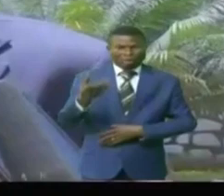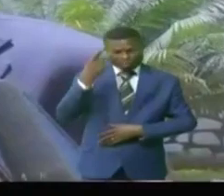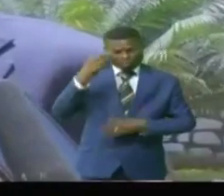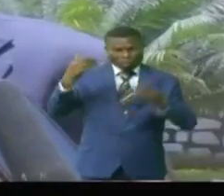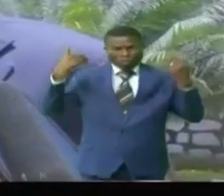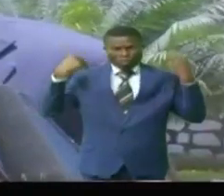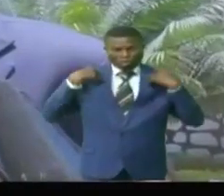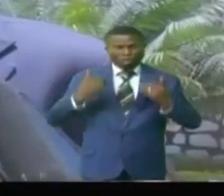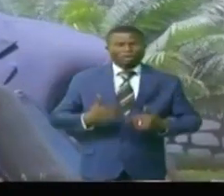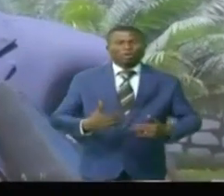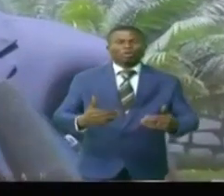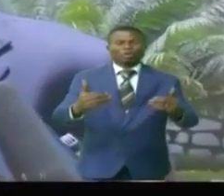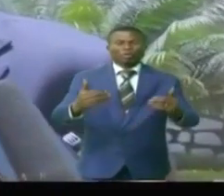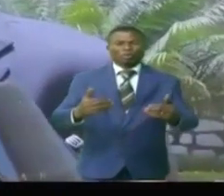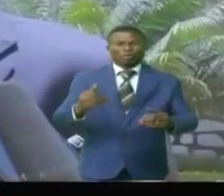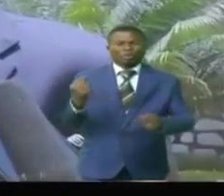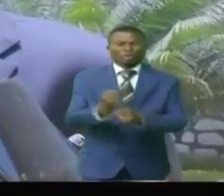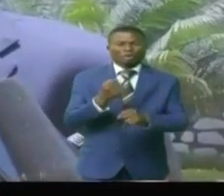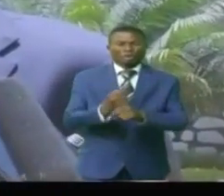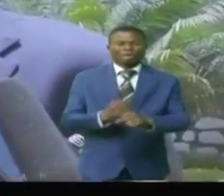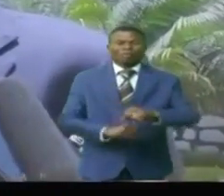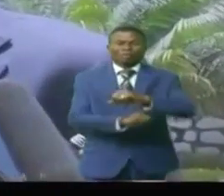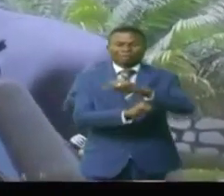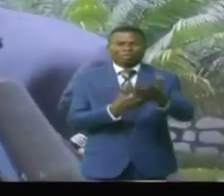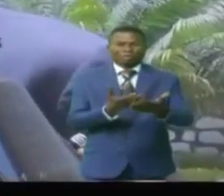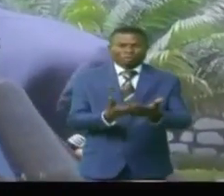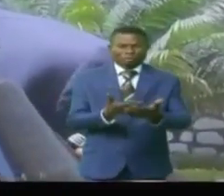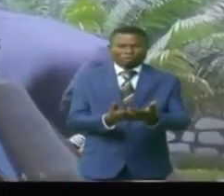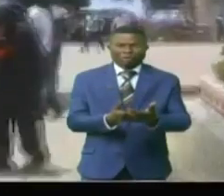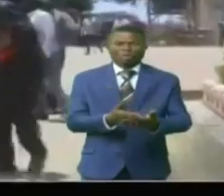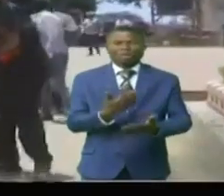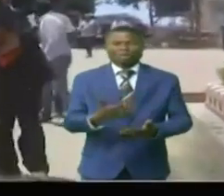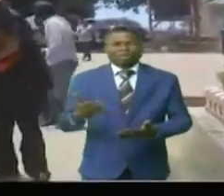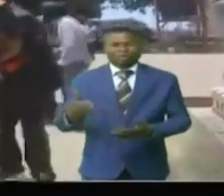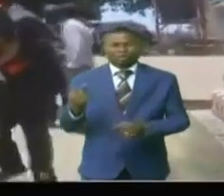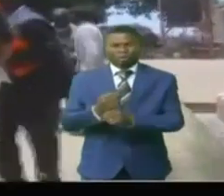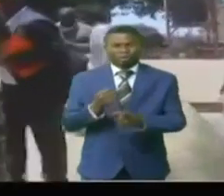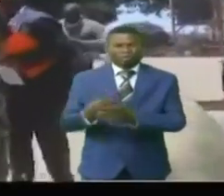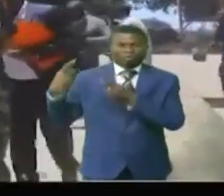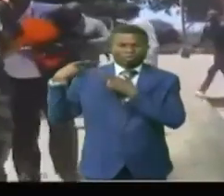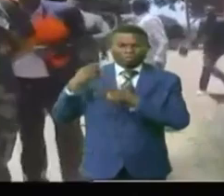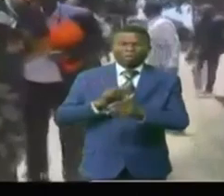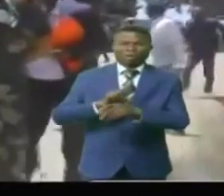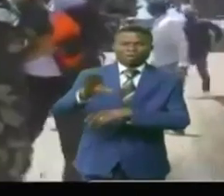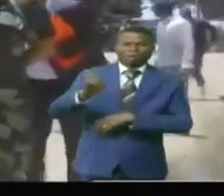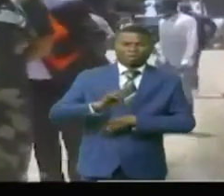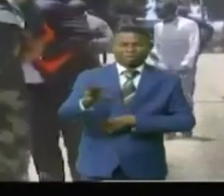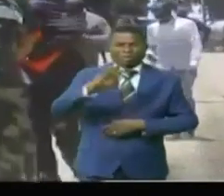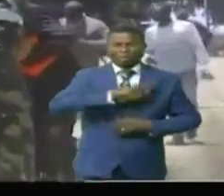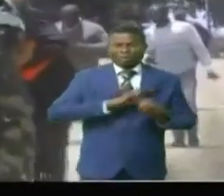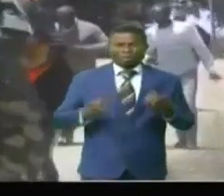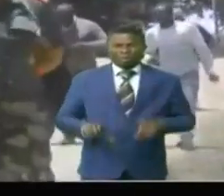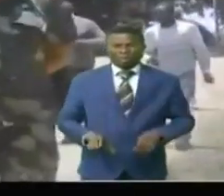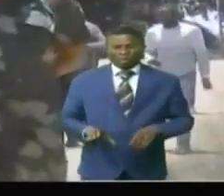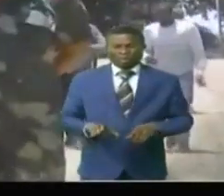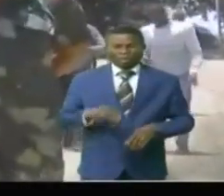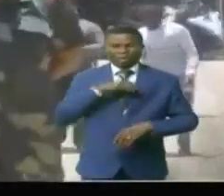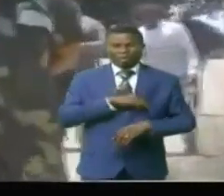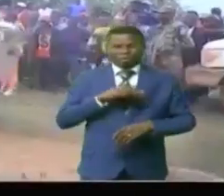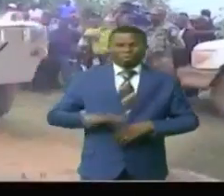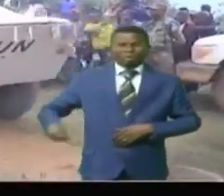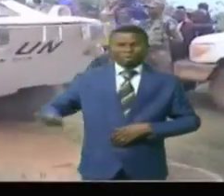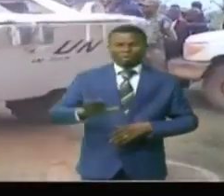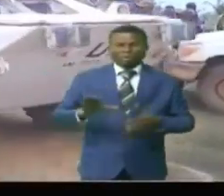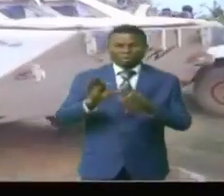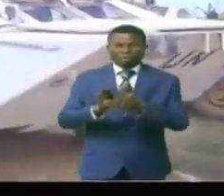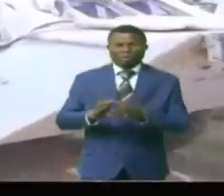autorités pour continuer ce soutien logistique et opérationnelle. Depuis son déploiement en RDC, la mission des Nations Unies